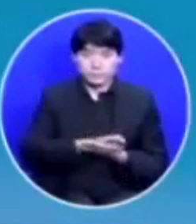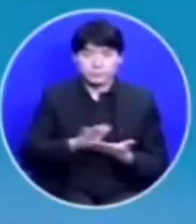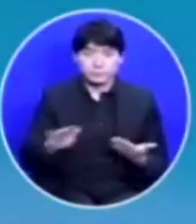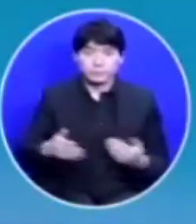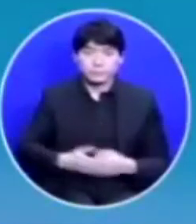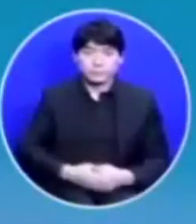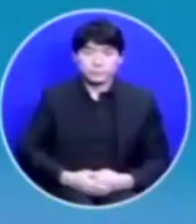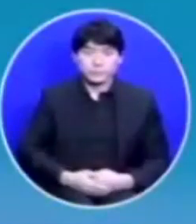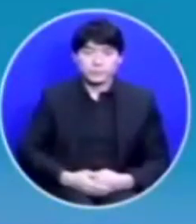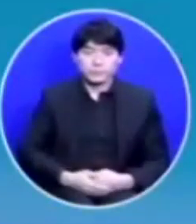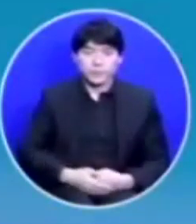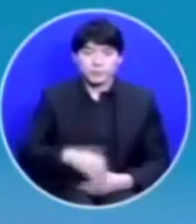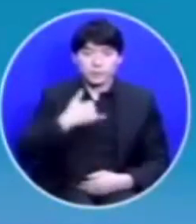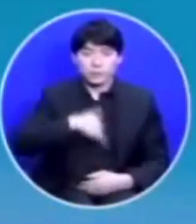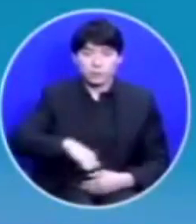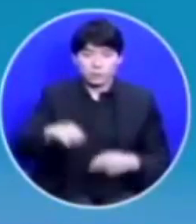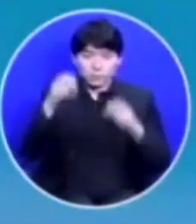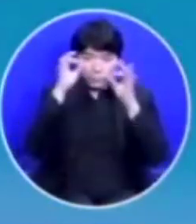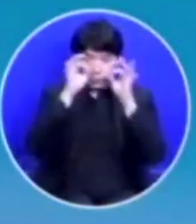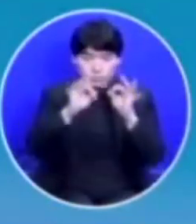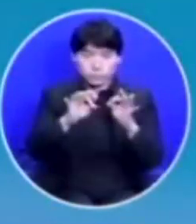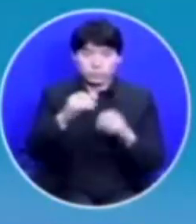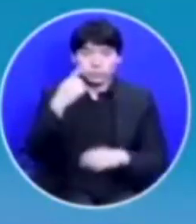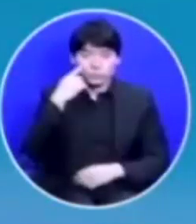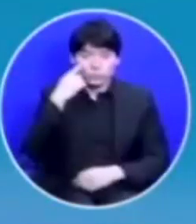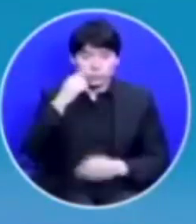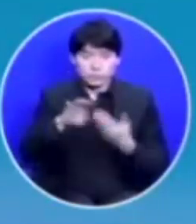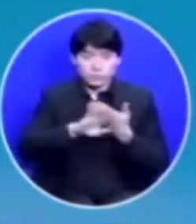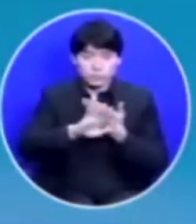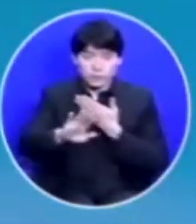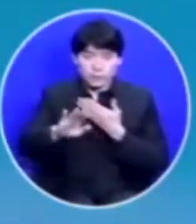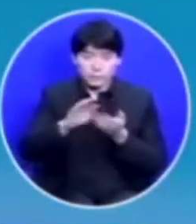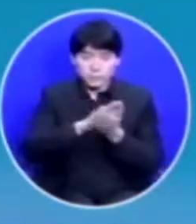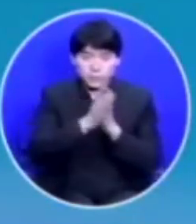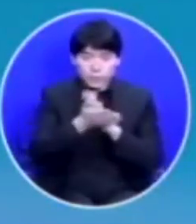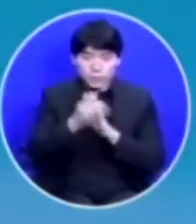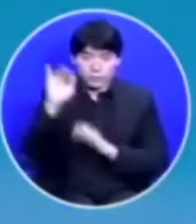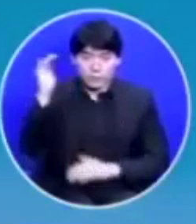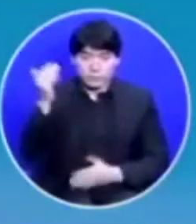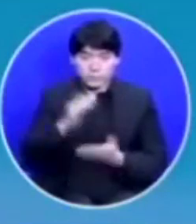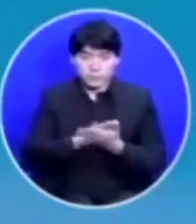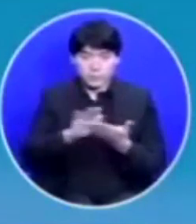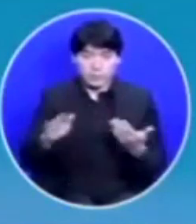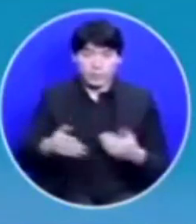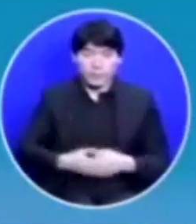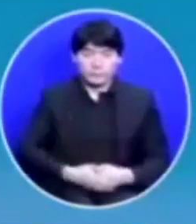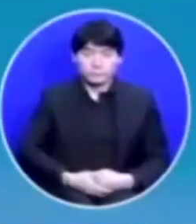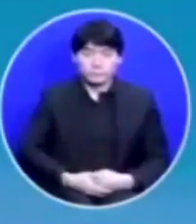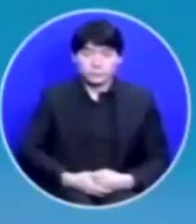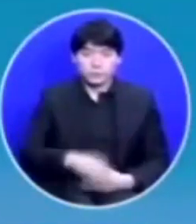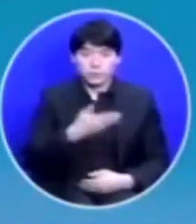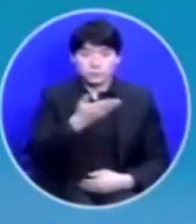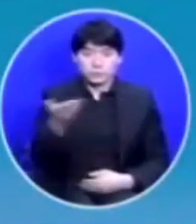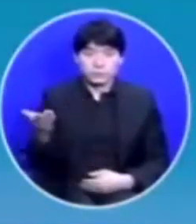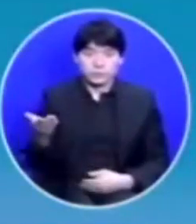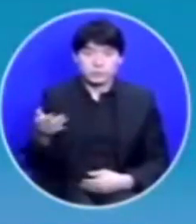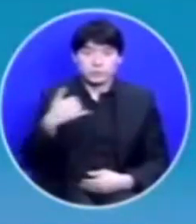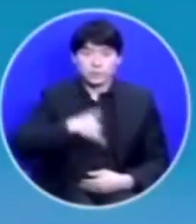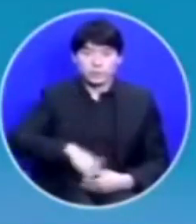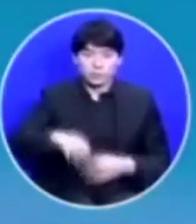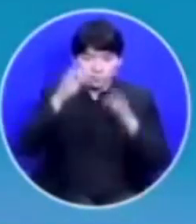자녀들을 보는 눈도 달라집니다 여러분 우리가 자녀들을 볼 때